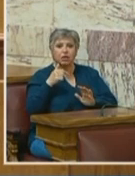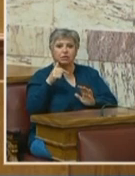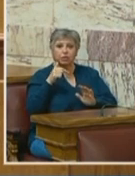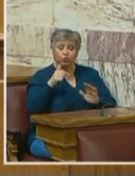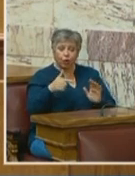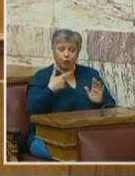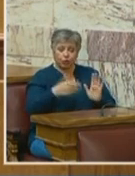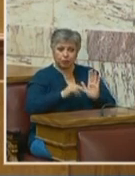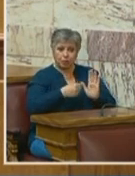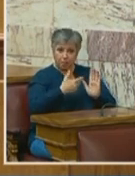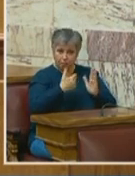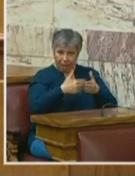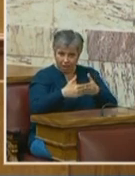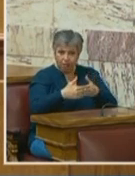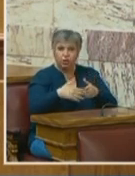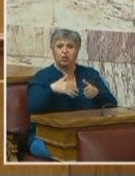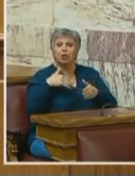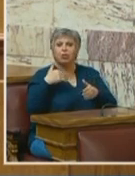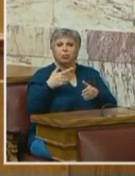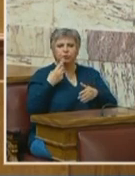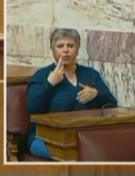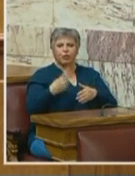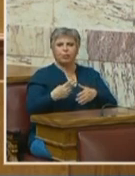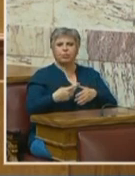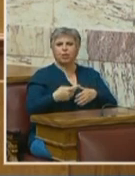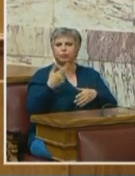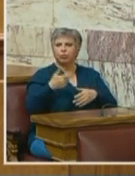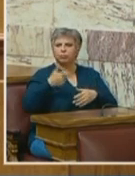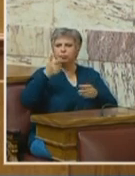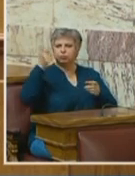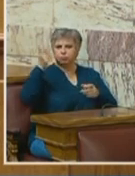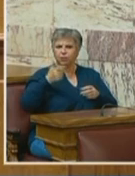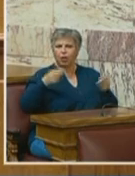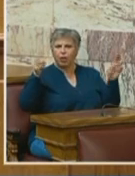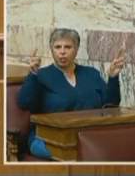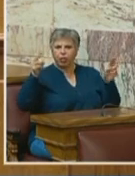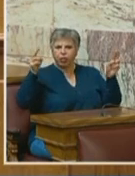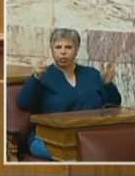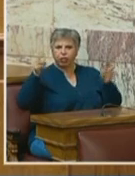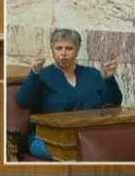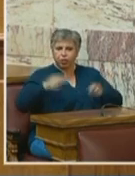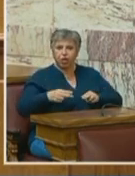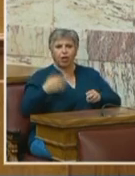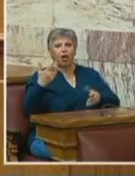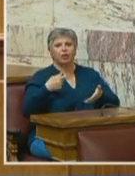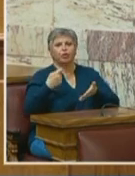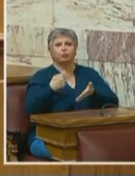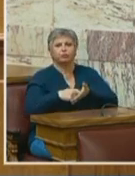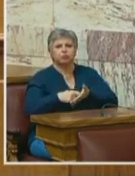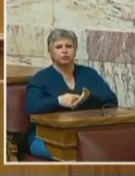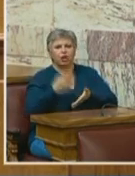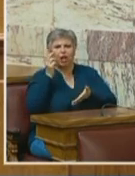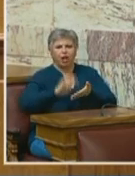σε παλιές και νέες συντάξεις, μείωση του αφορολόγητου, πλήρης κατάργηση του ΕΚΑΣ, νέοι φόροι και εισφορές και